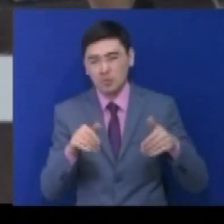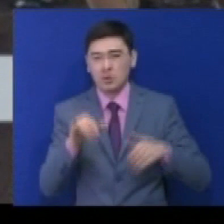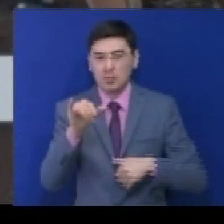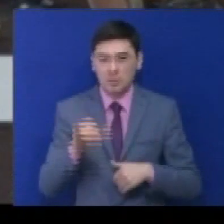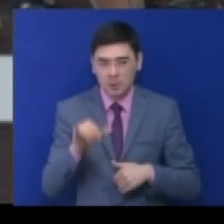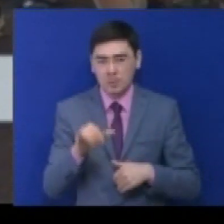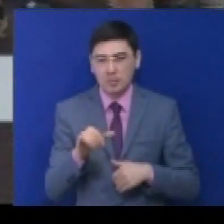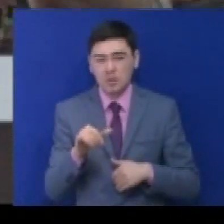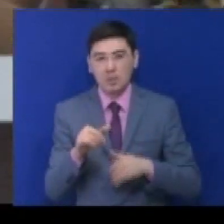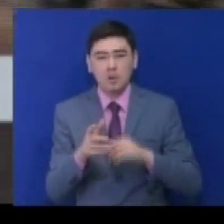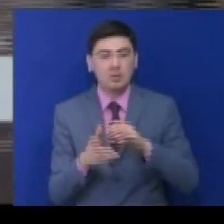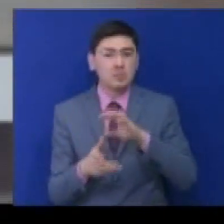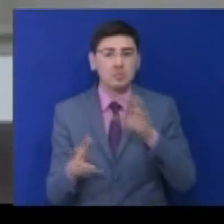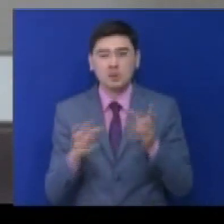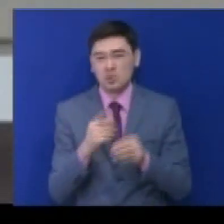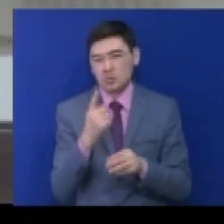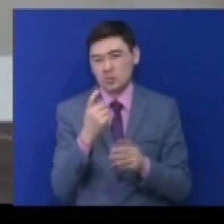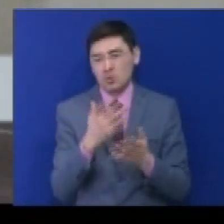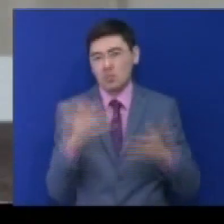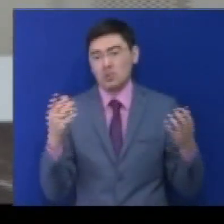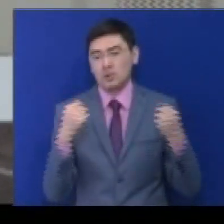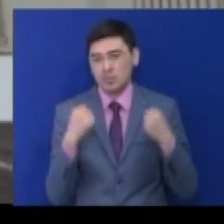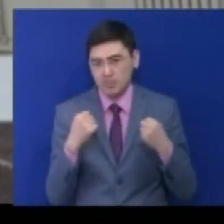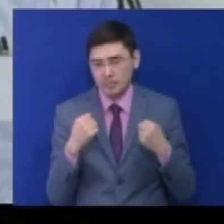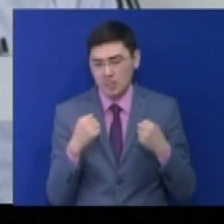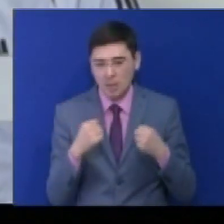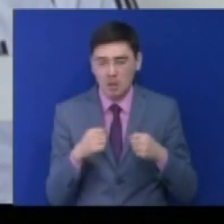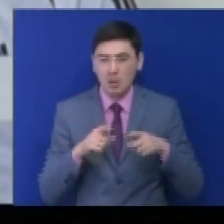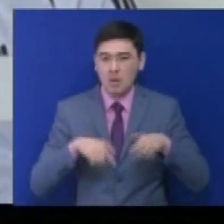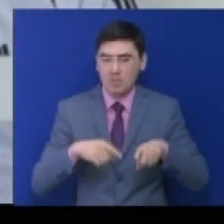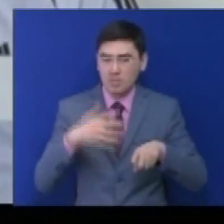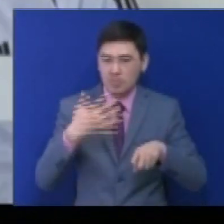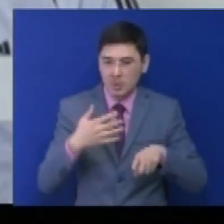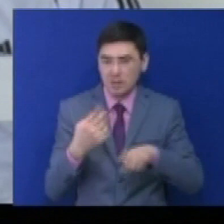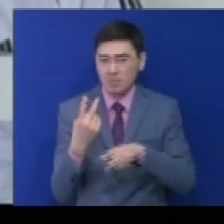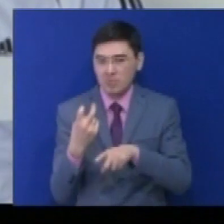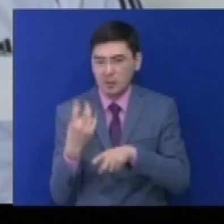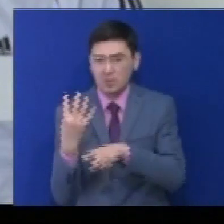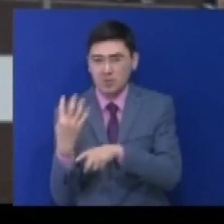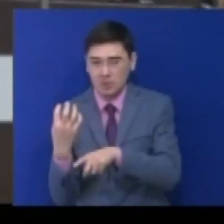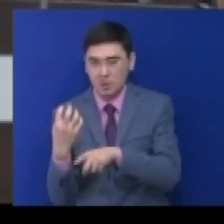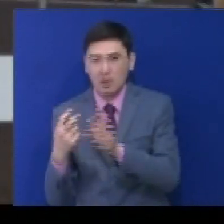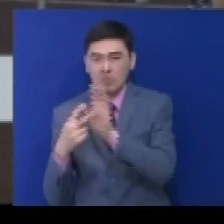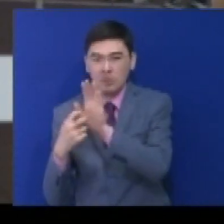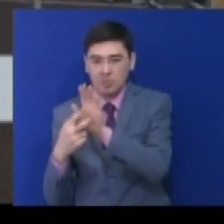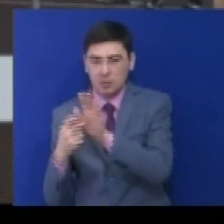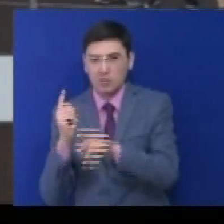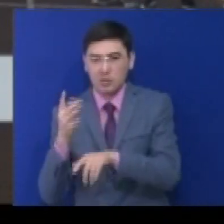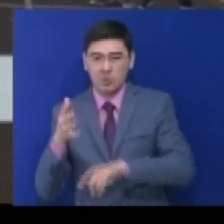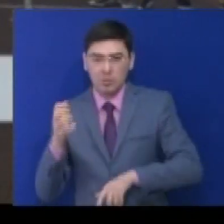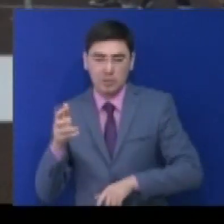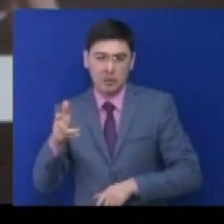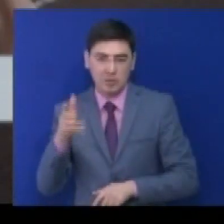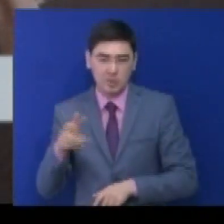вузов. Более 100 спортсменов. Они пробежали дистанции на 50, 200, 400, 800, 1500